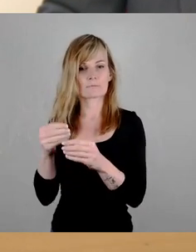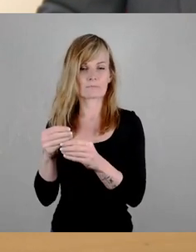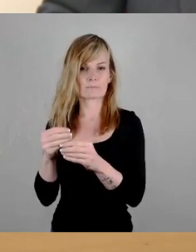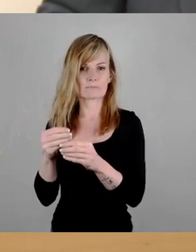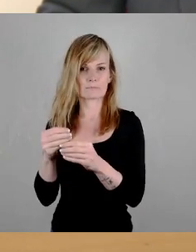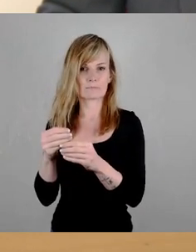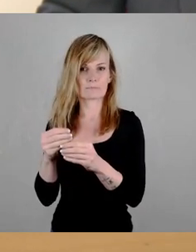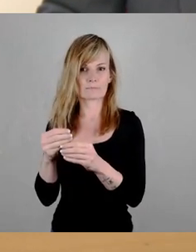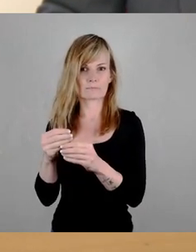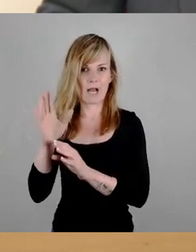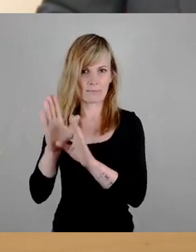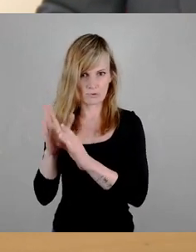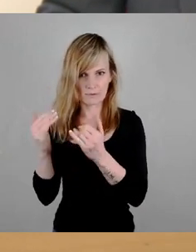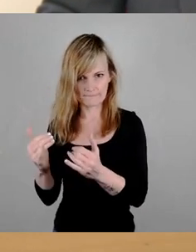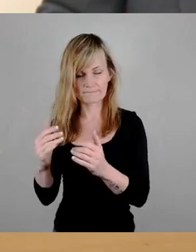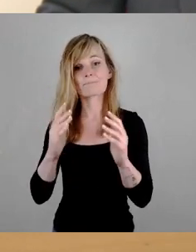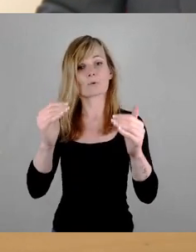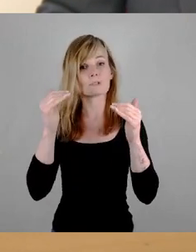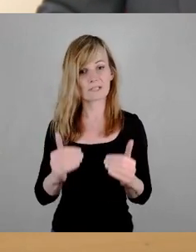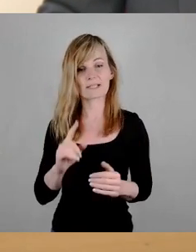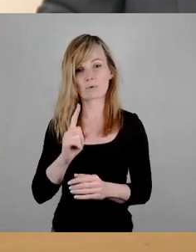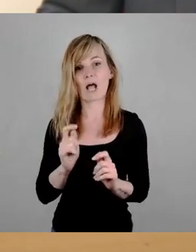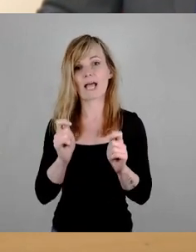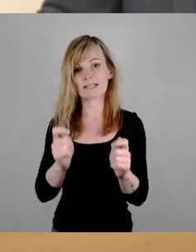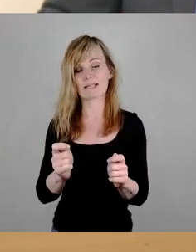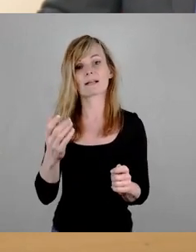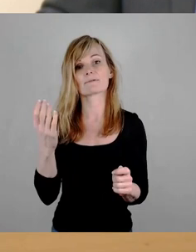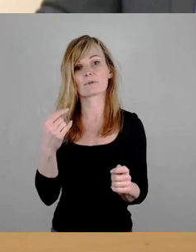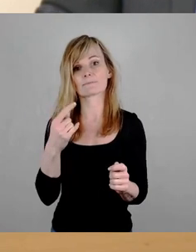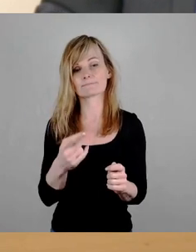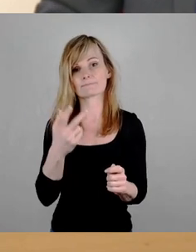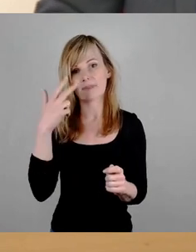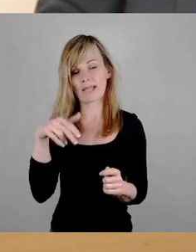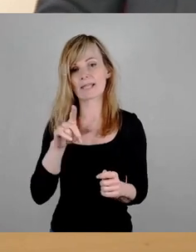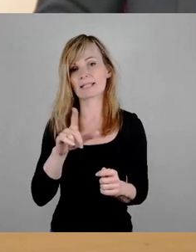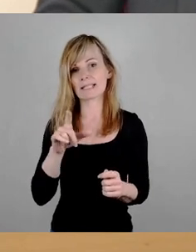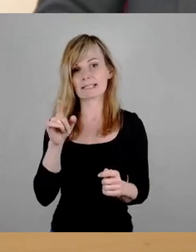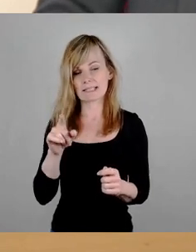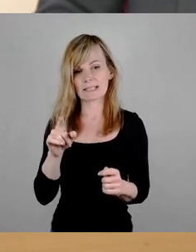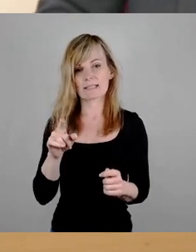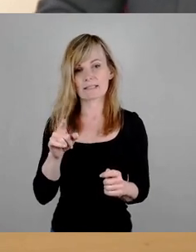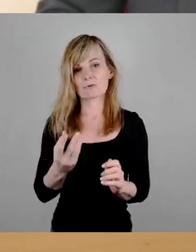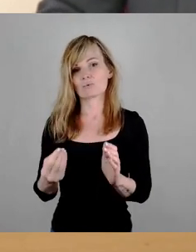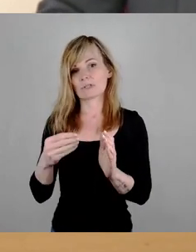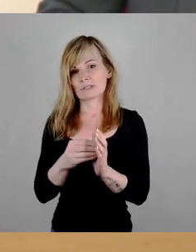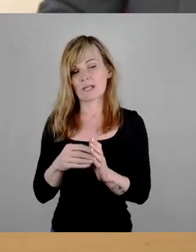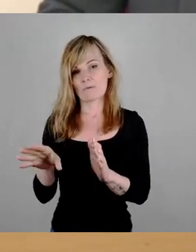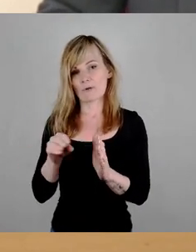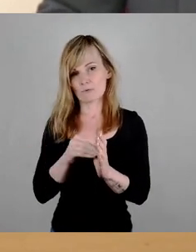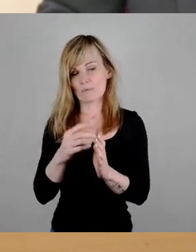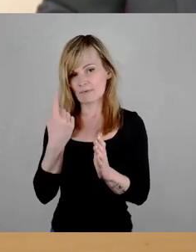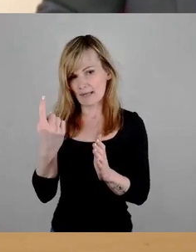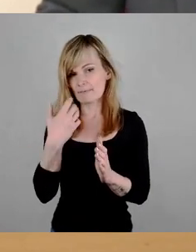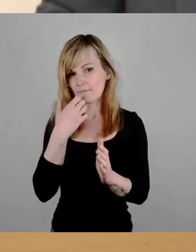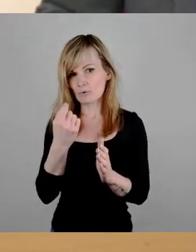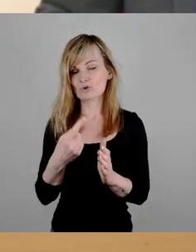behandeln. Und danach habe ich noch den Antrag von Herrn Lichti, der zusätzlich aufgenommen haben möchte, der